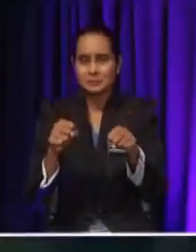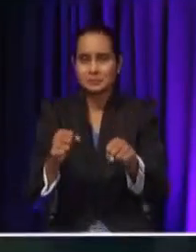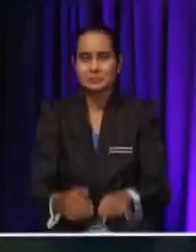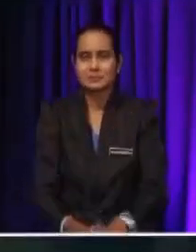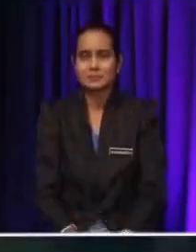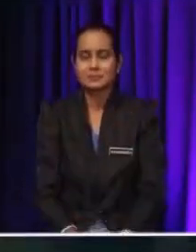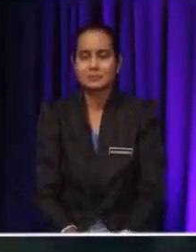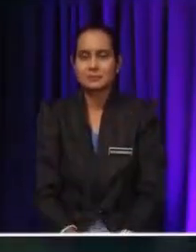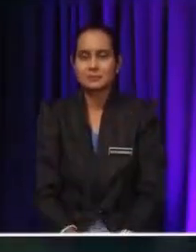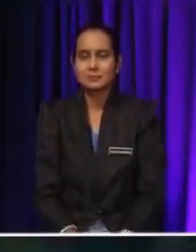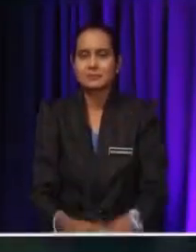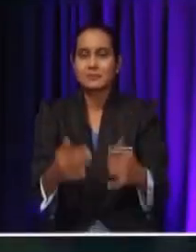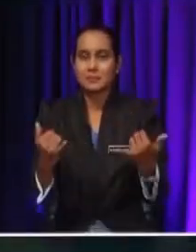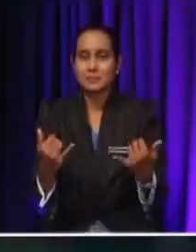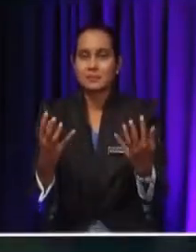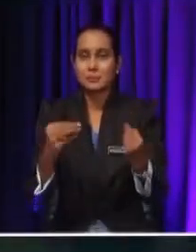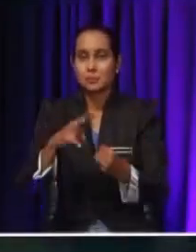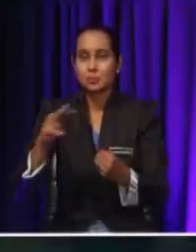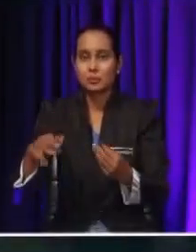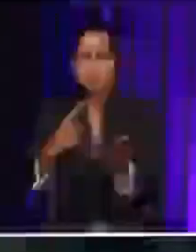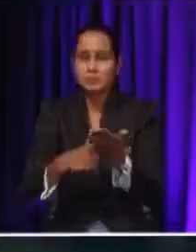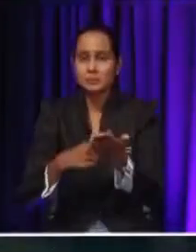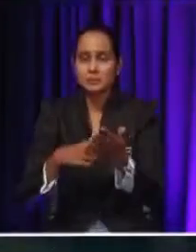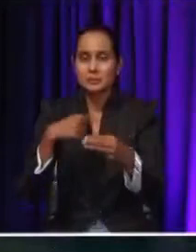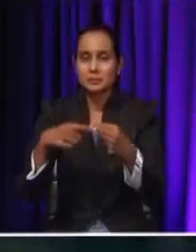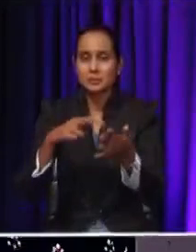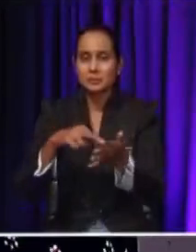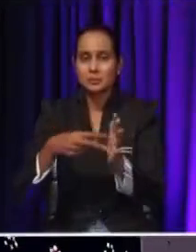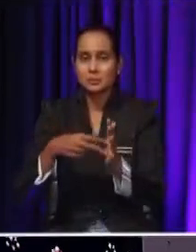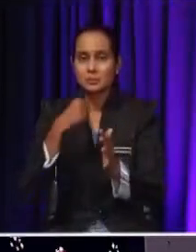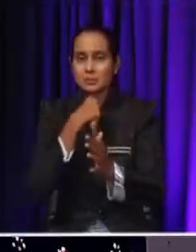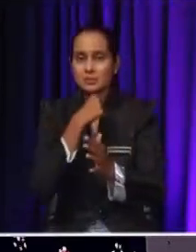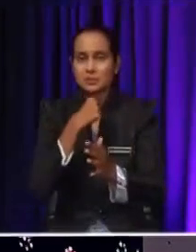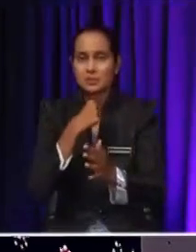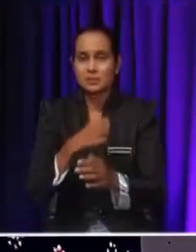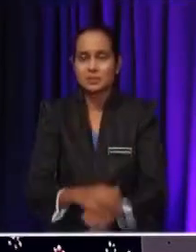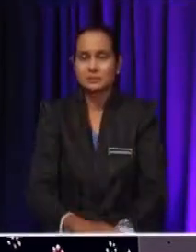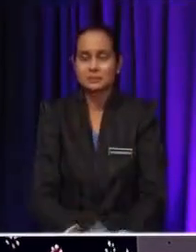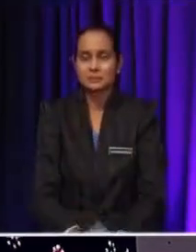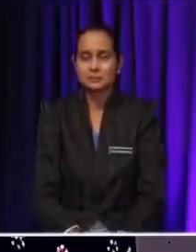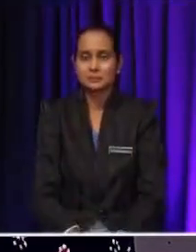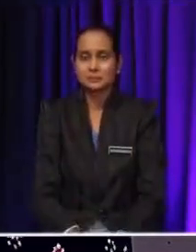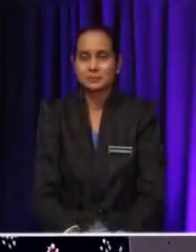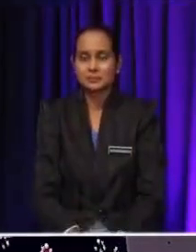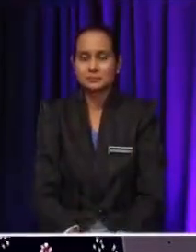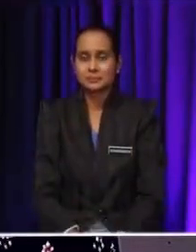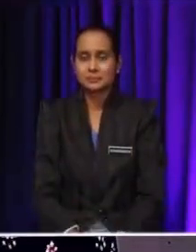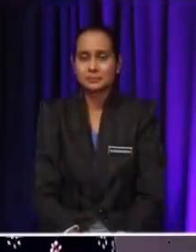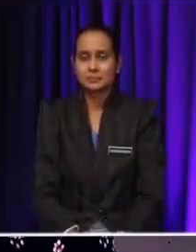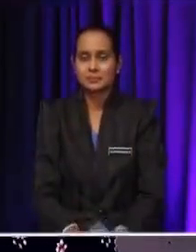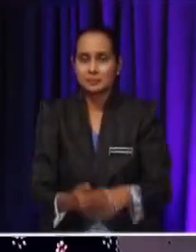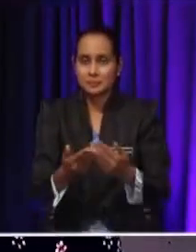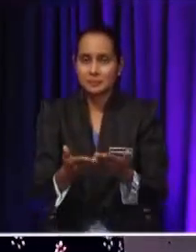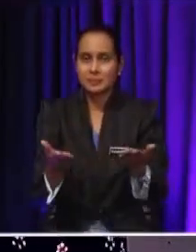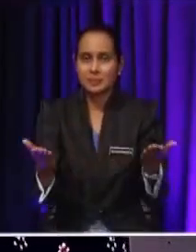jadi sekarang saya anak-anak murid saya berbincang tentang maksud saja Jadi silakan eee saya buka perbincangan dan kamu berbincang sesama